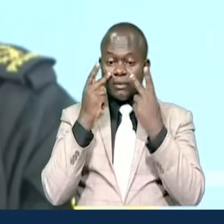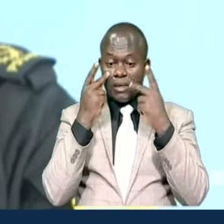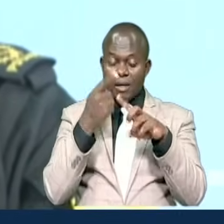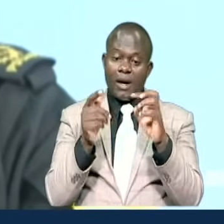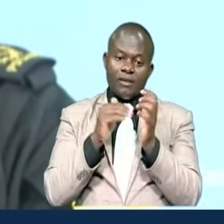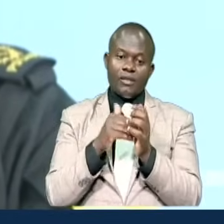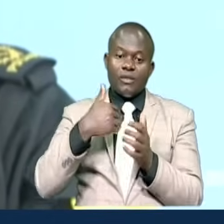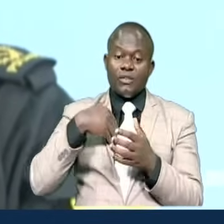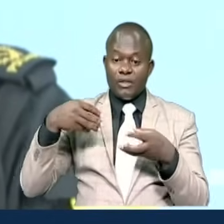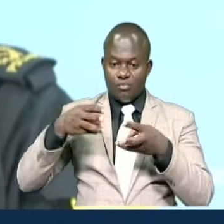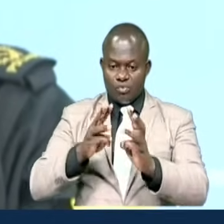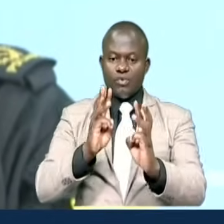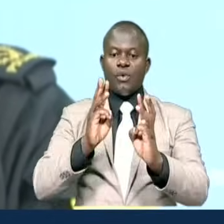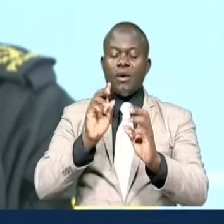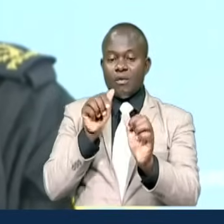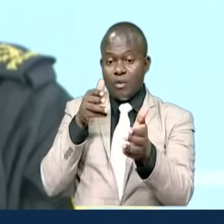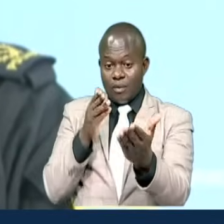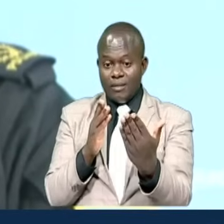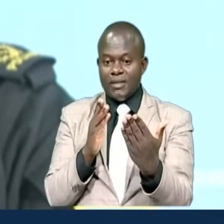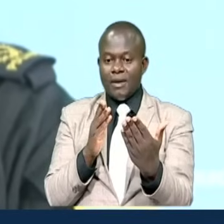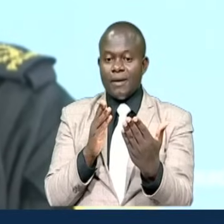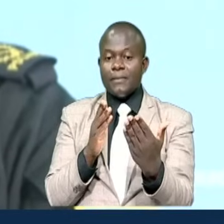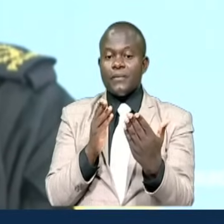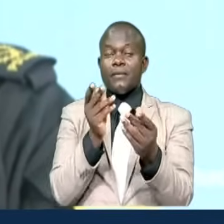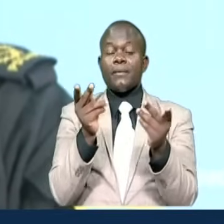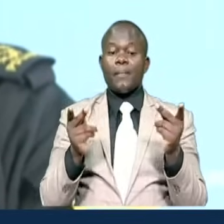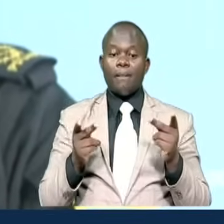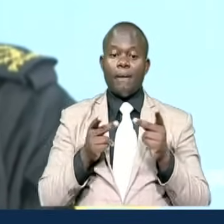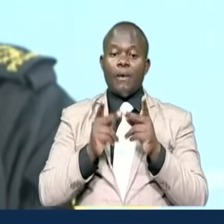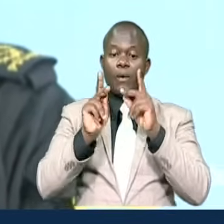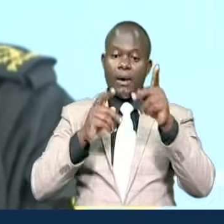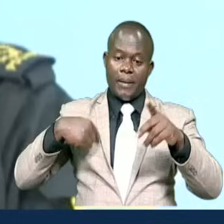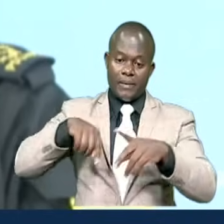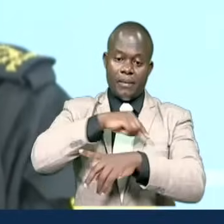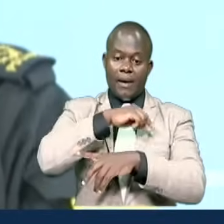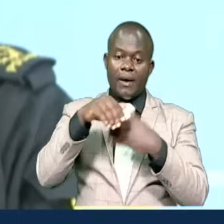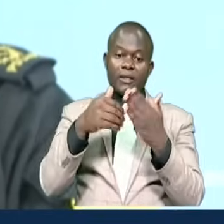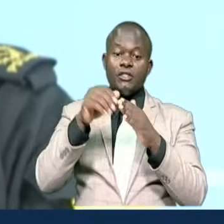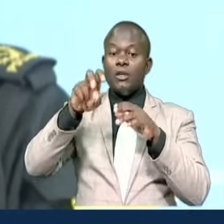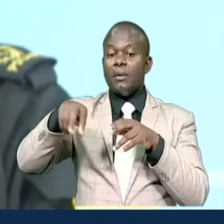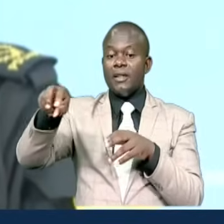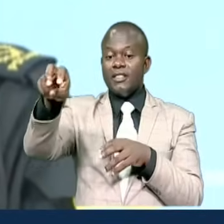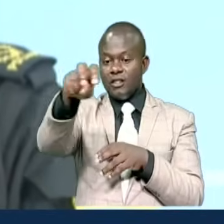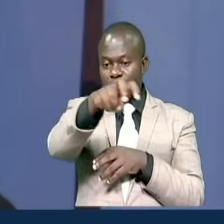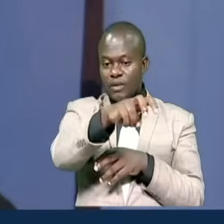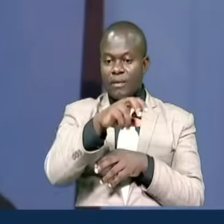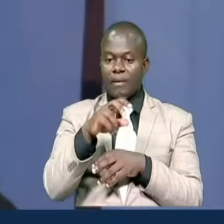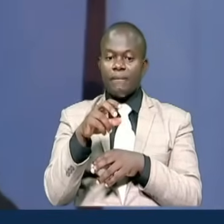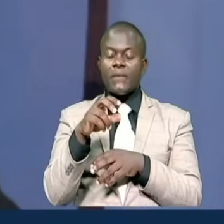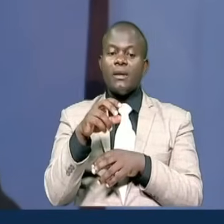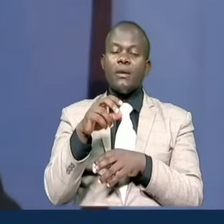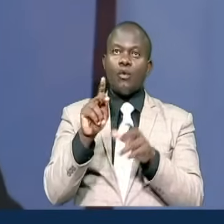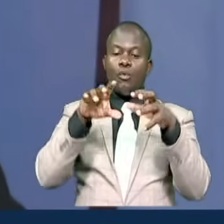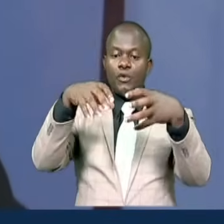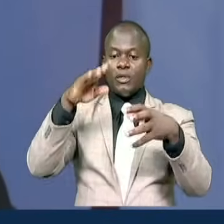kandi tuzaba dufite uburyo bwo gukurikirana aho abantu bacu bari hirya no hino, ba community